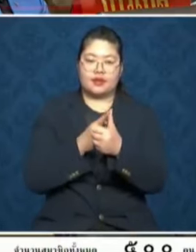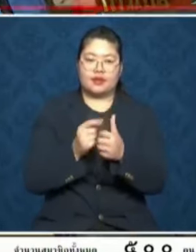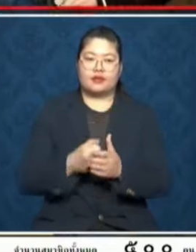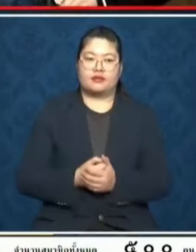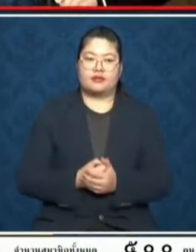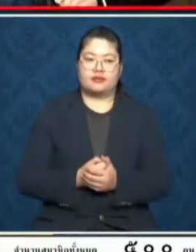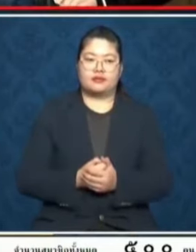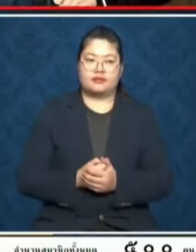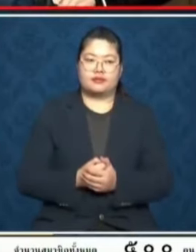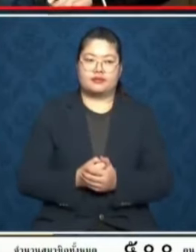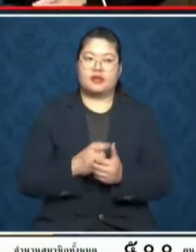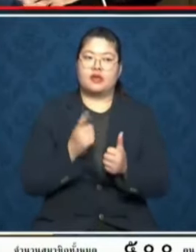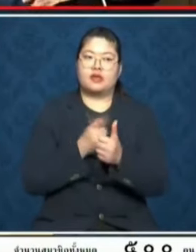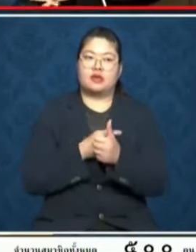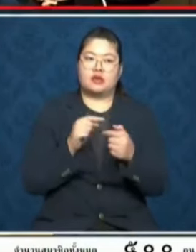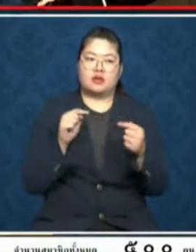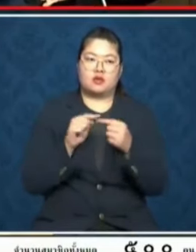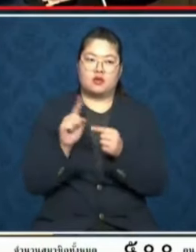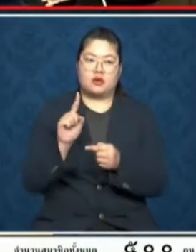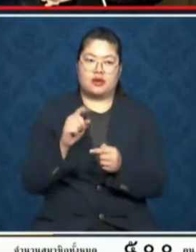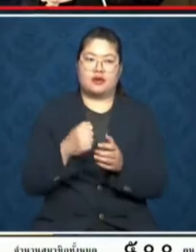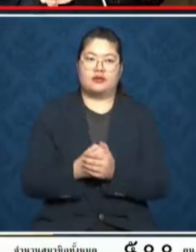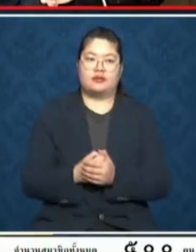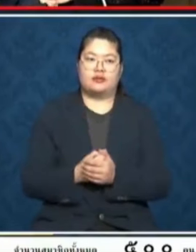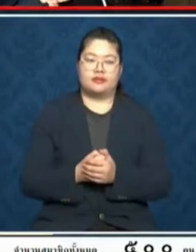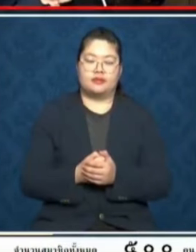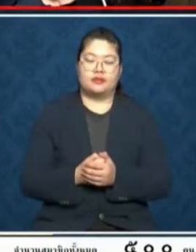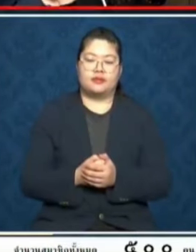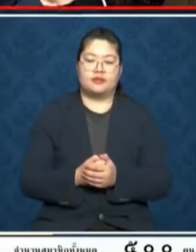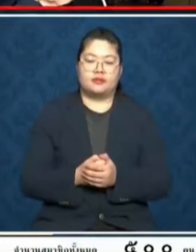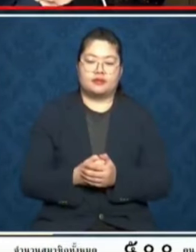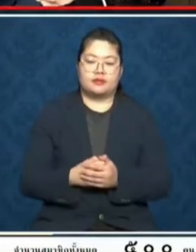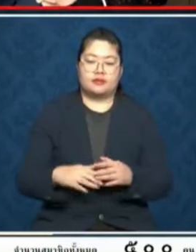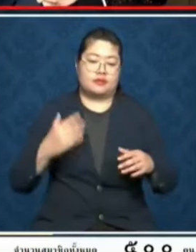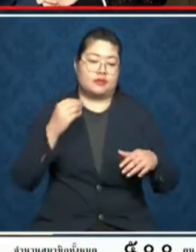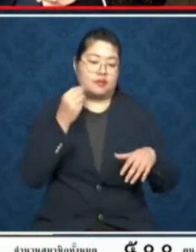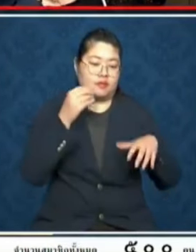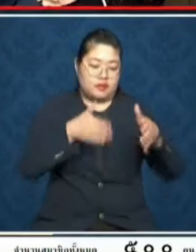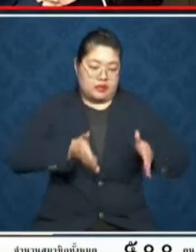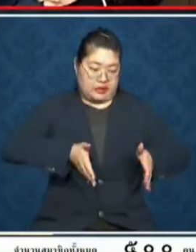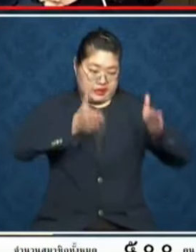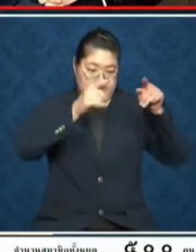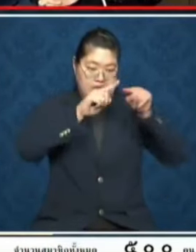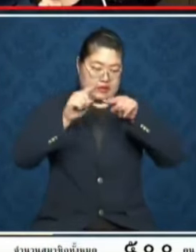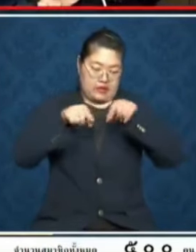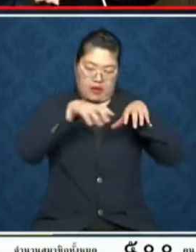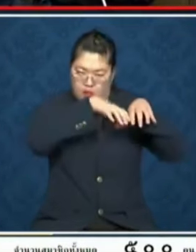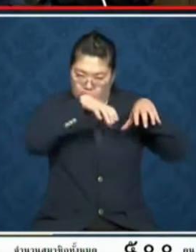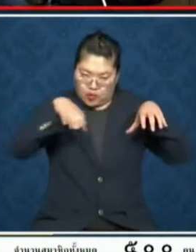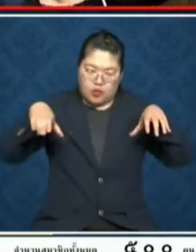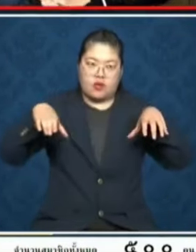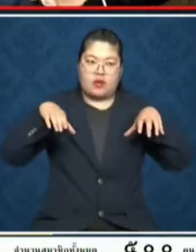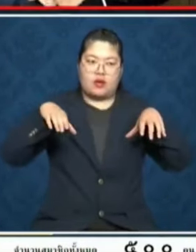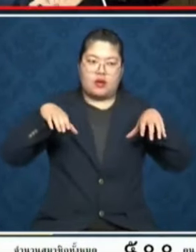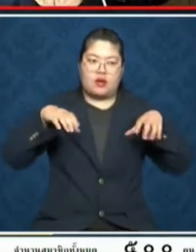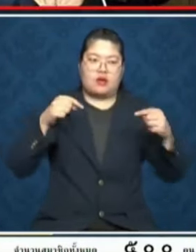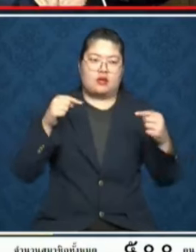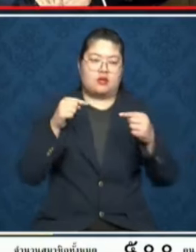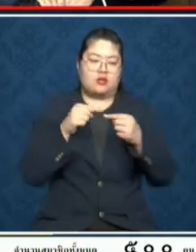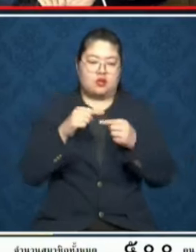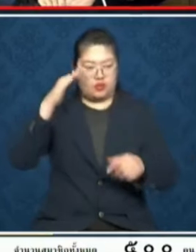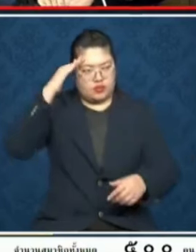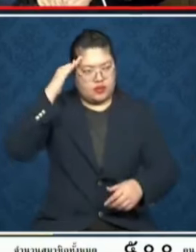ขุมสมบัติที่1คือที่ราชพัสดุที่อยู่ในความดูแลของกองทัพและรายได้จากการทำธุรกิจที่เกิดจากสวัสดิการเชิงพ